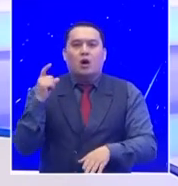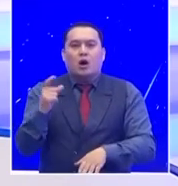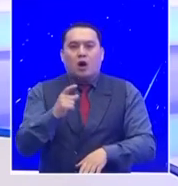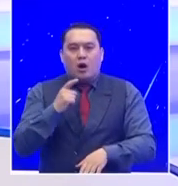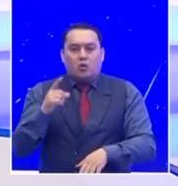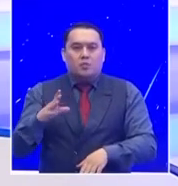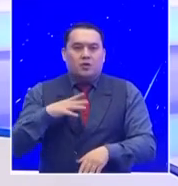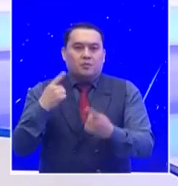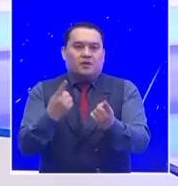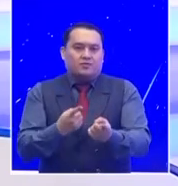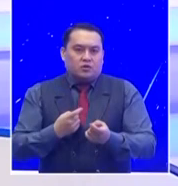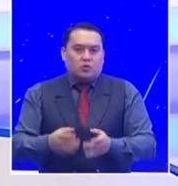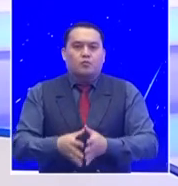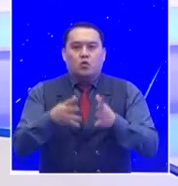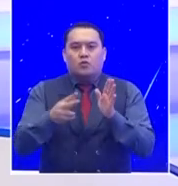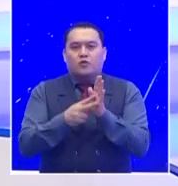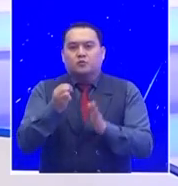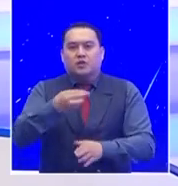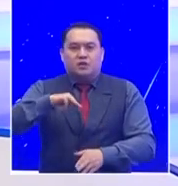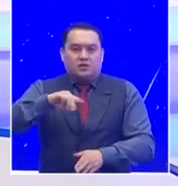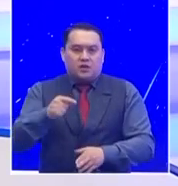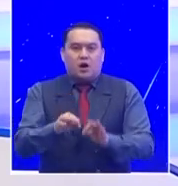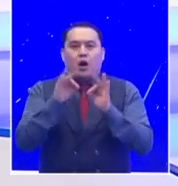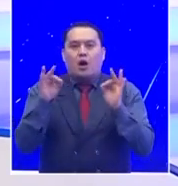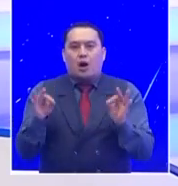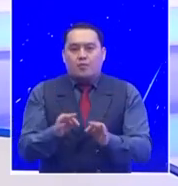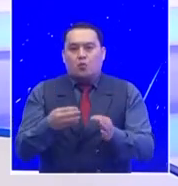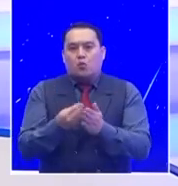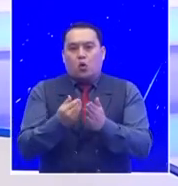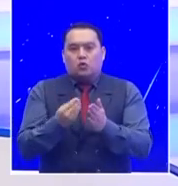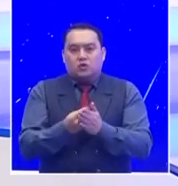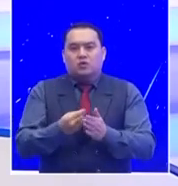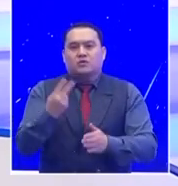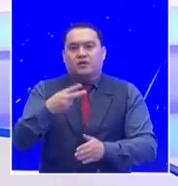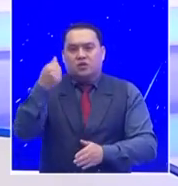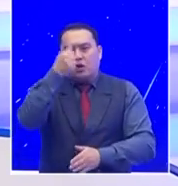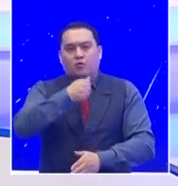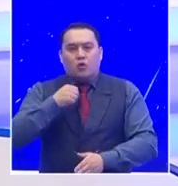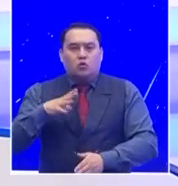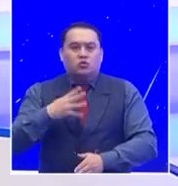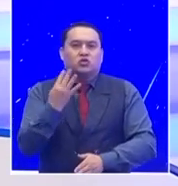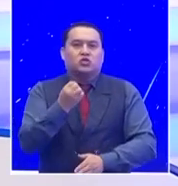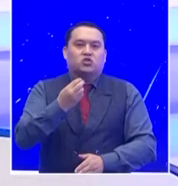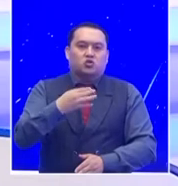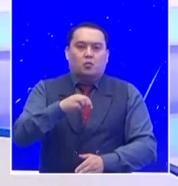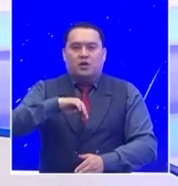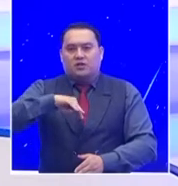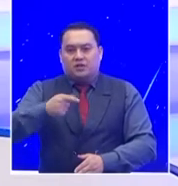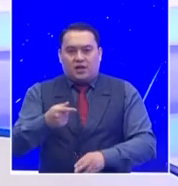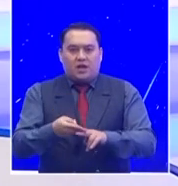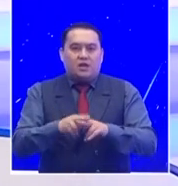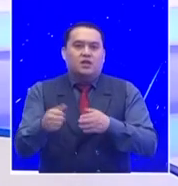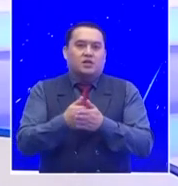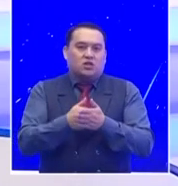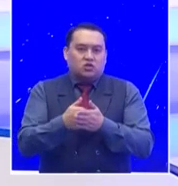экономику края было привлечено более 8,5 миллиардов тенге. Объем бюджета на 2020 год составил более 4,5 миллиардов